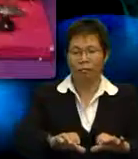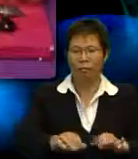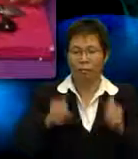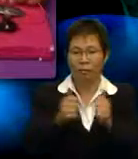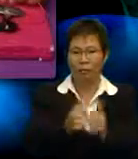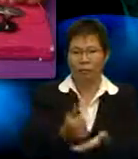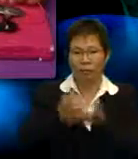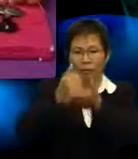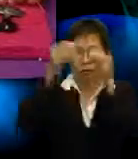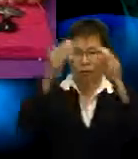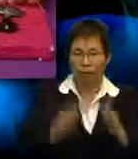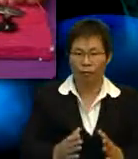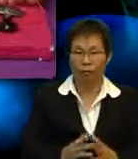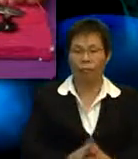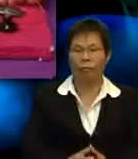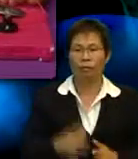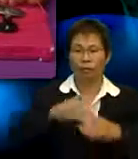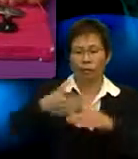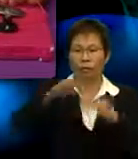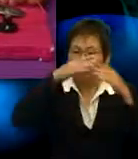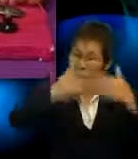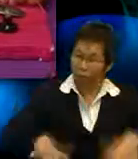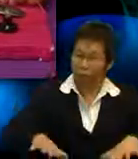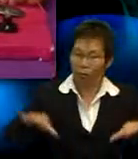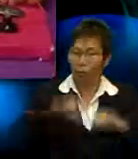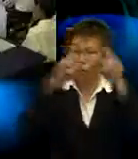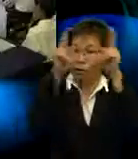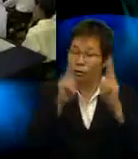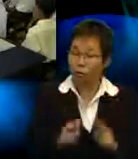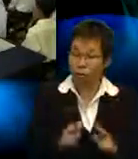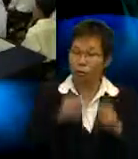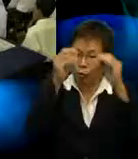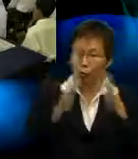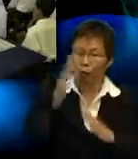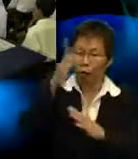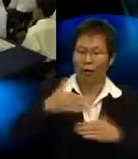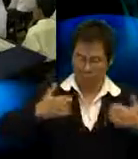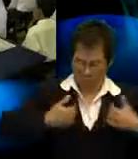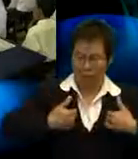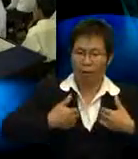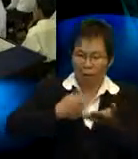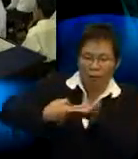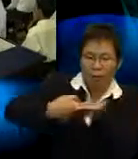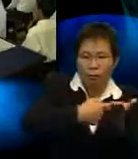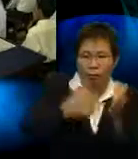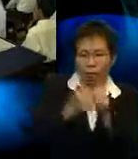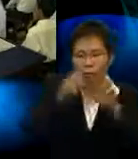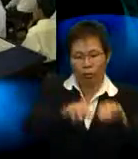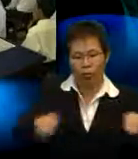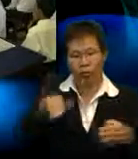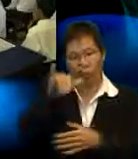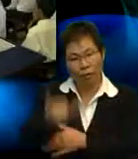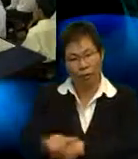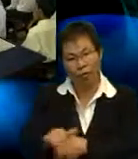guru. Setelah selesai menjalankan eksperimen, guru akan mengadakan perbincangan dengan murid-muridnya